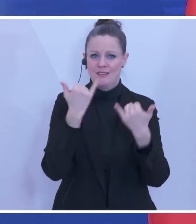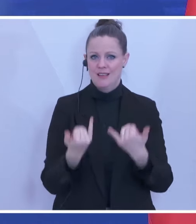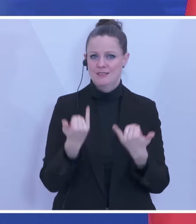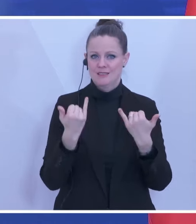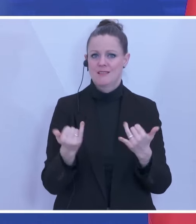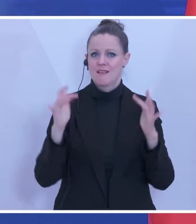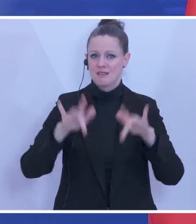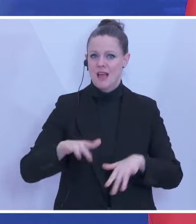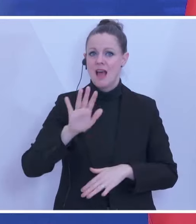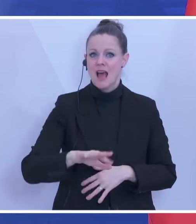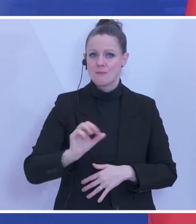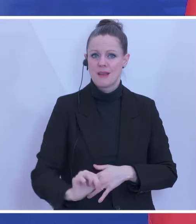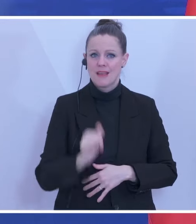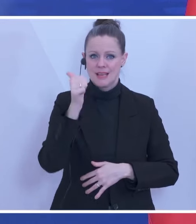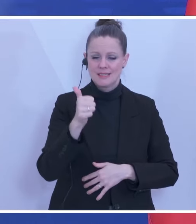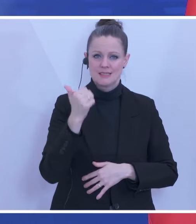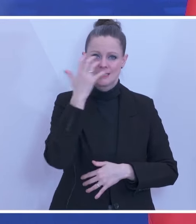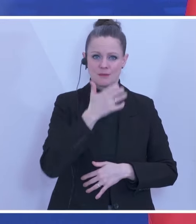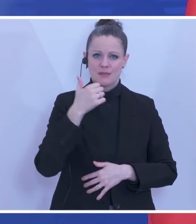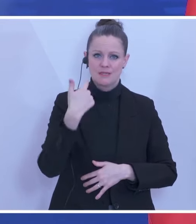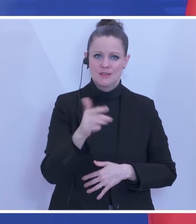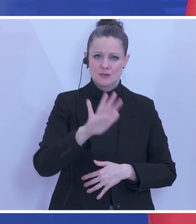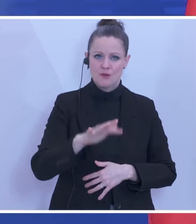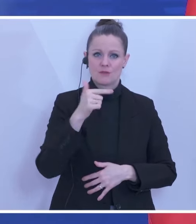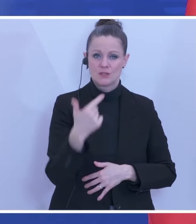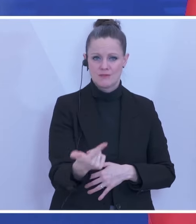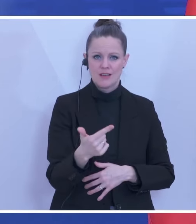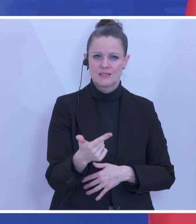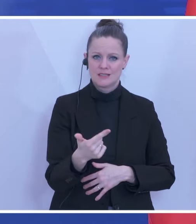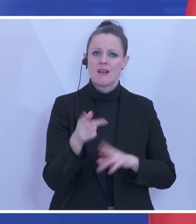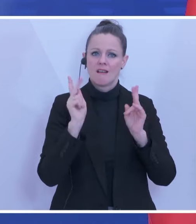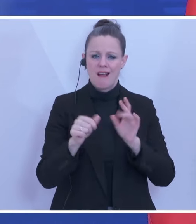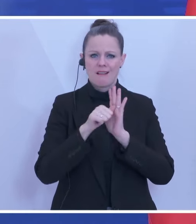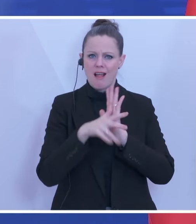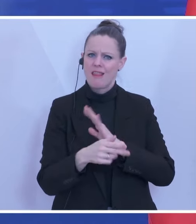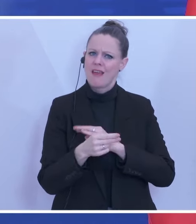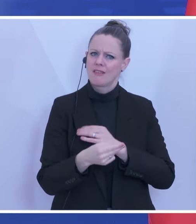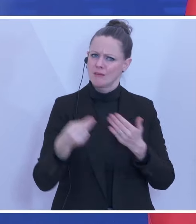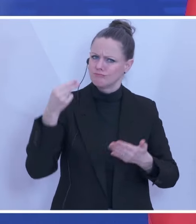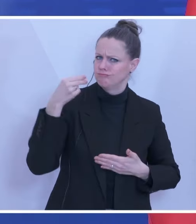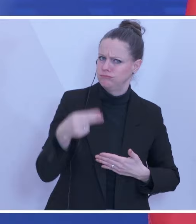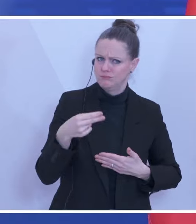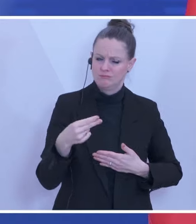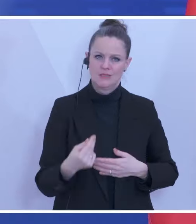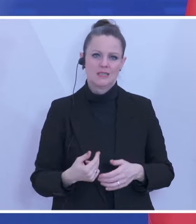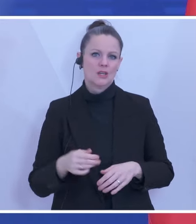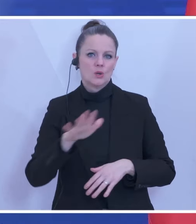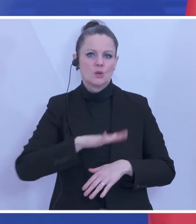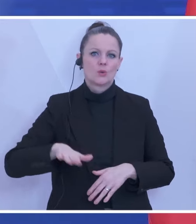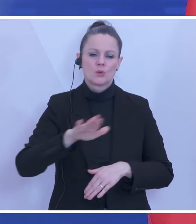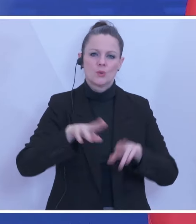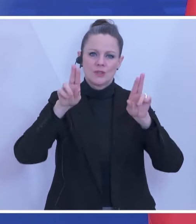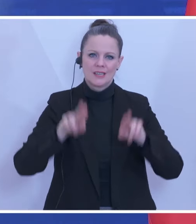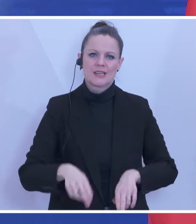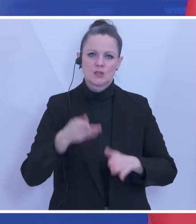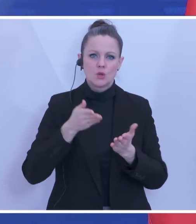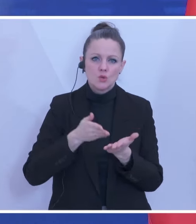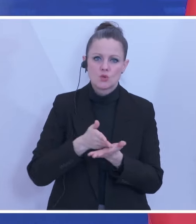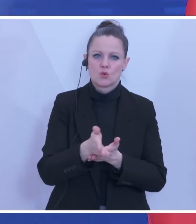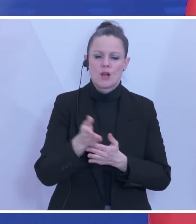ist und mit 1. September 2025, Sie können sich das Fett in den Kalender schreiben, wird das Grundrecht auf Zugang zu Informationen